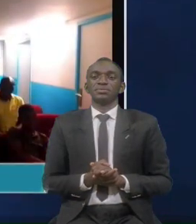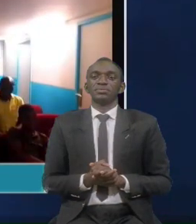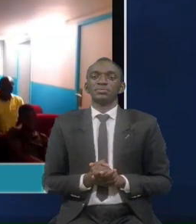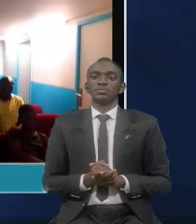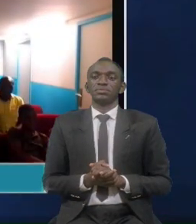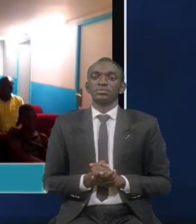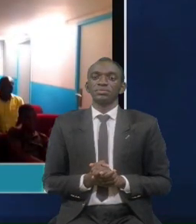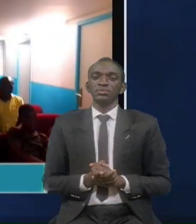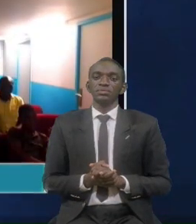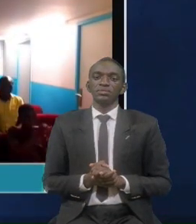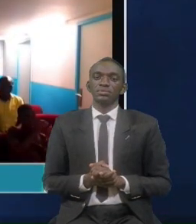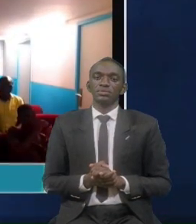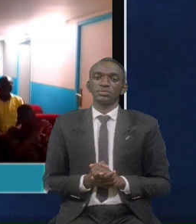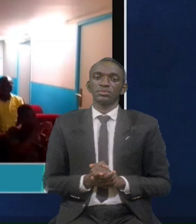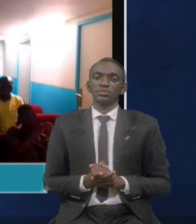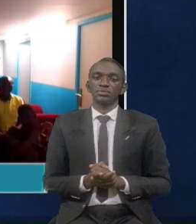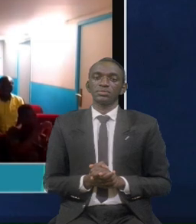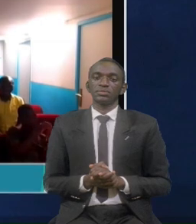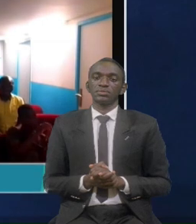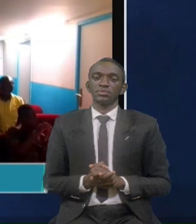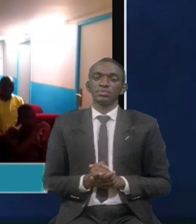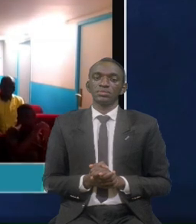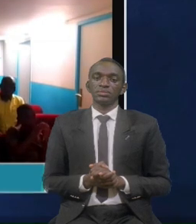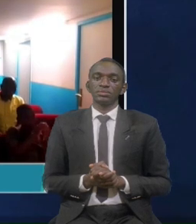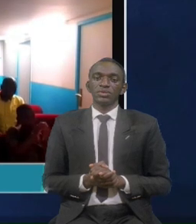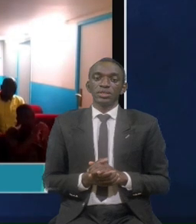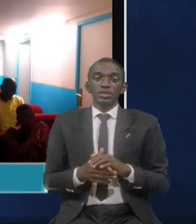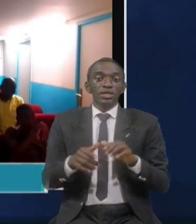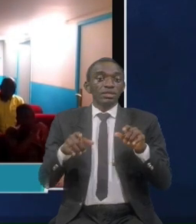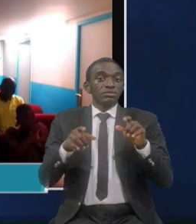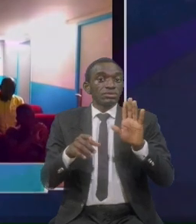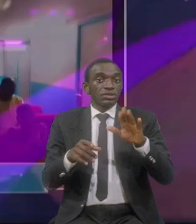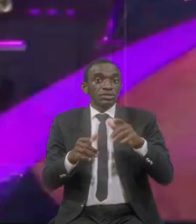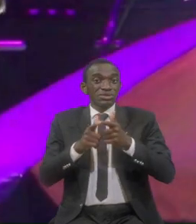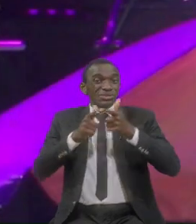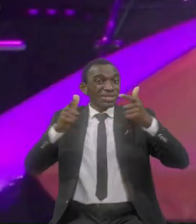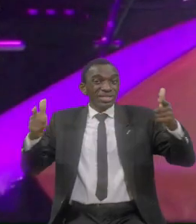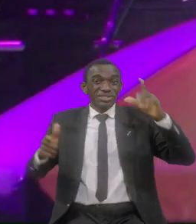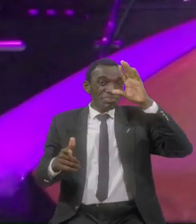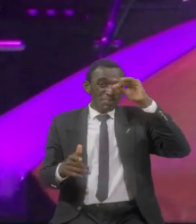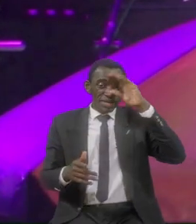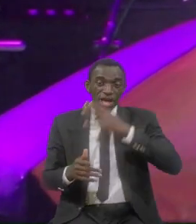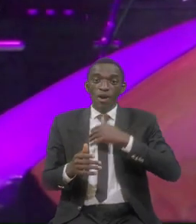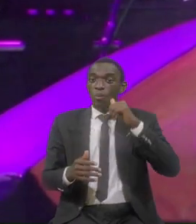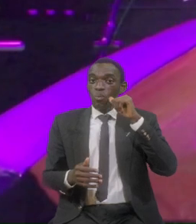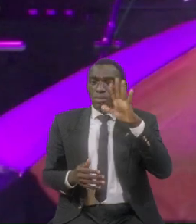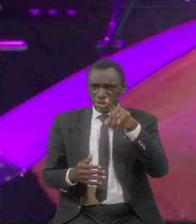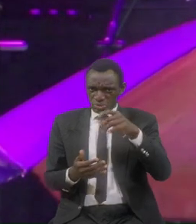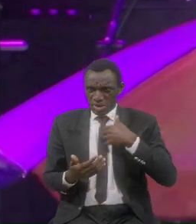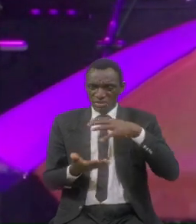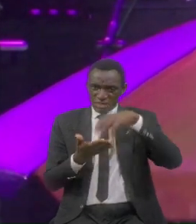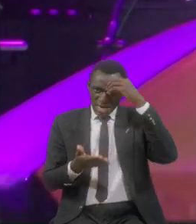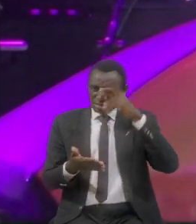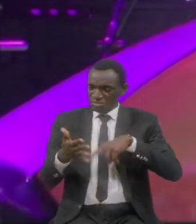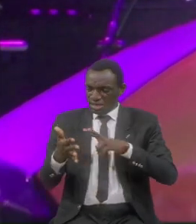tao nga naa sa atong kalibutan sa atong nasod. All the great men and women we read about anywhere and everywhere. Mga taong